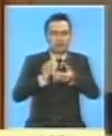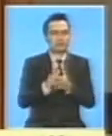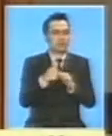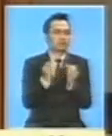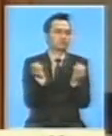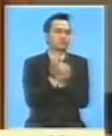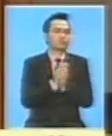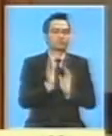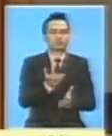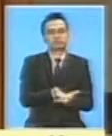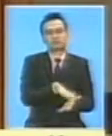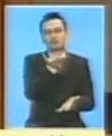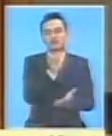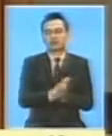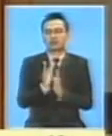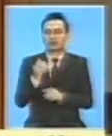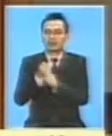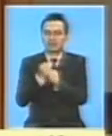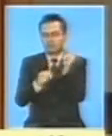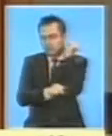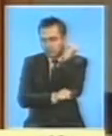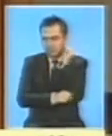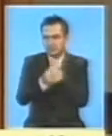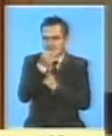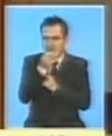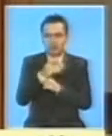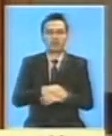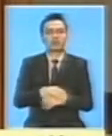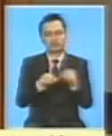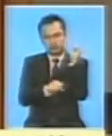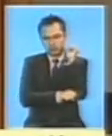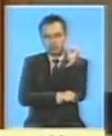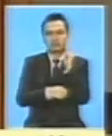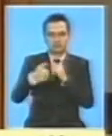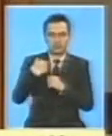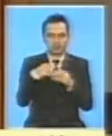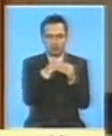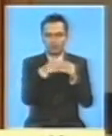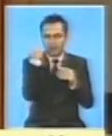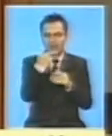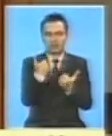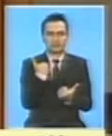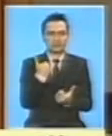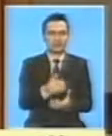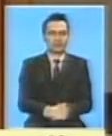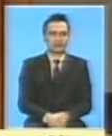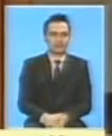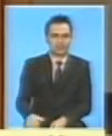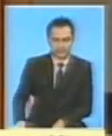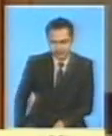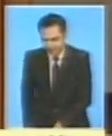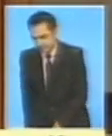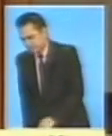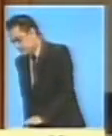นะนายทุนก็รวยทั้งปีไอ้คนทำนาก็จนลงทุกวันเดี๋ยวผมจะพูดเรื่องชาวนามีกี่กลุ่มนะครับเรื่องเขตที่ดินซับซ้อน